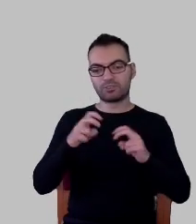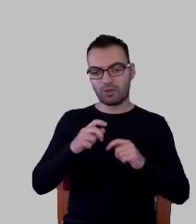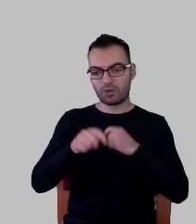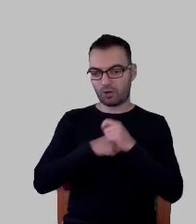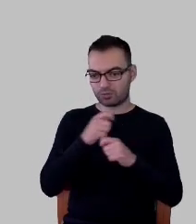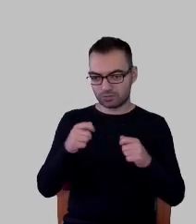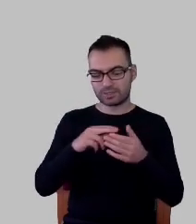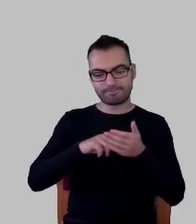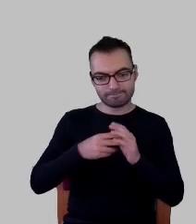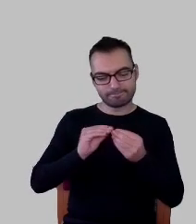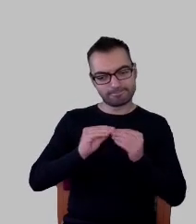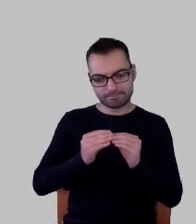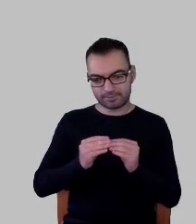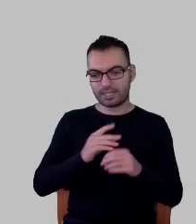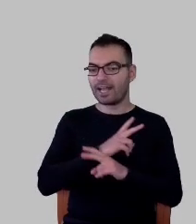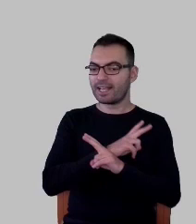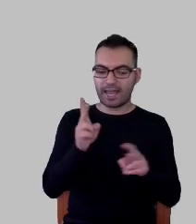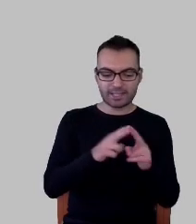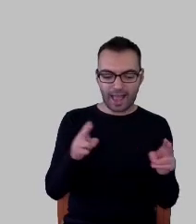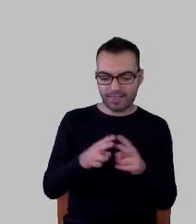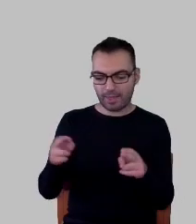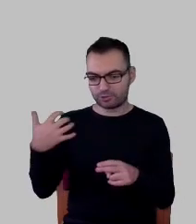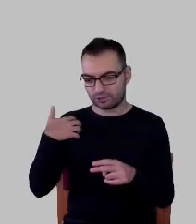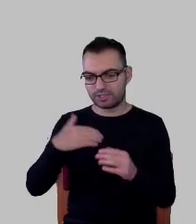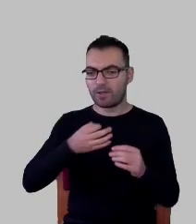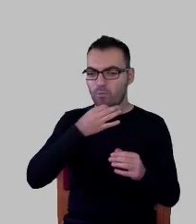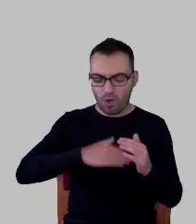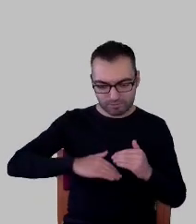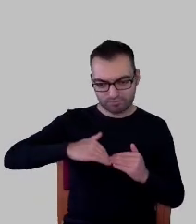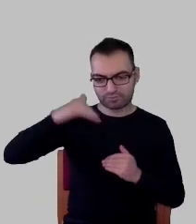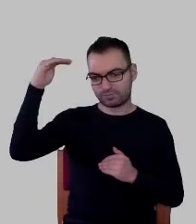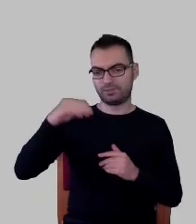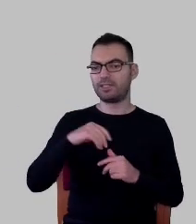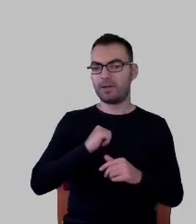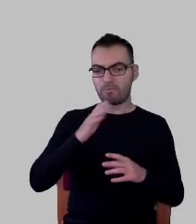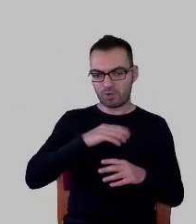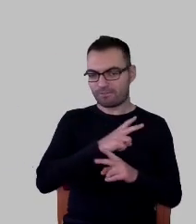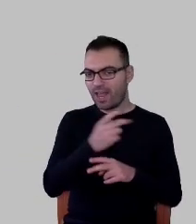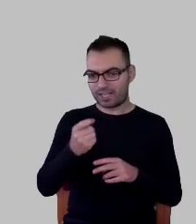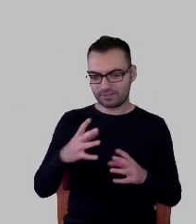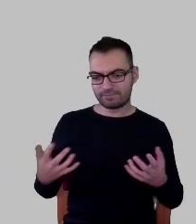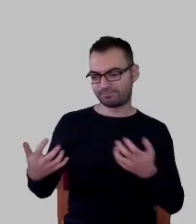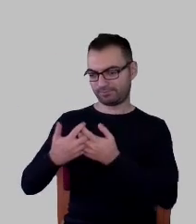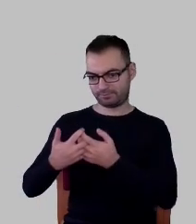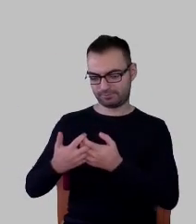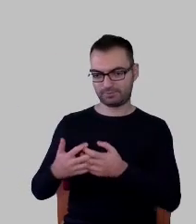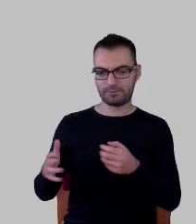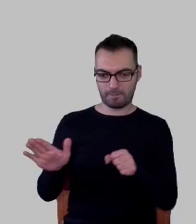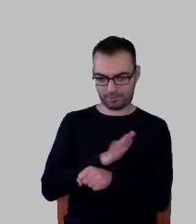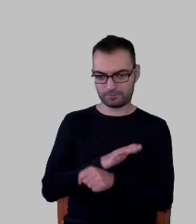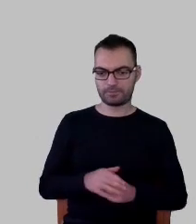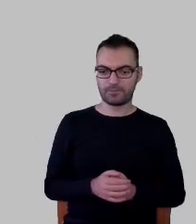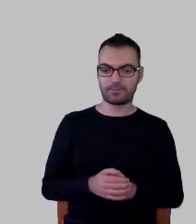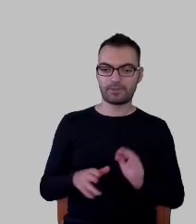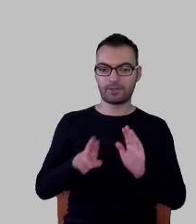sprzyjają pełnemu włączeniu na każdym etapie życia osoby o zróżnicowanych potrzebach.